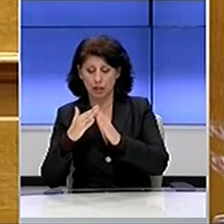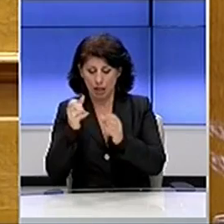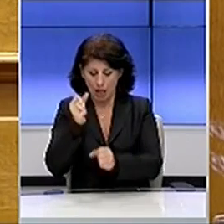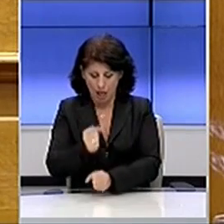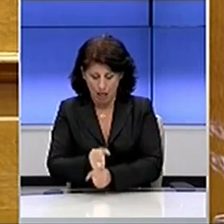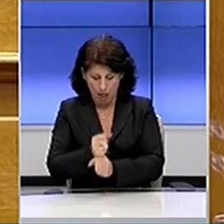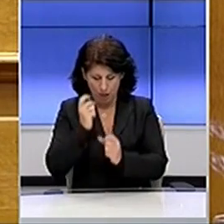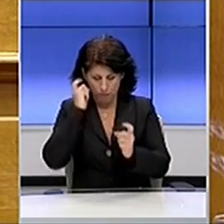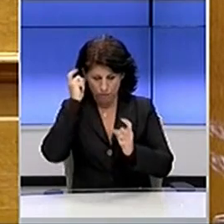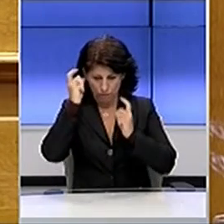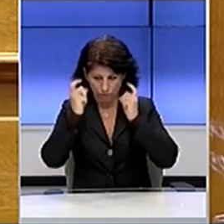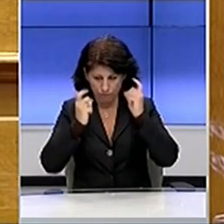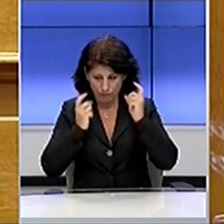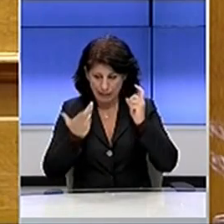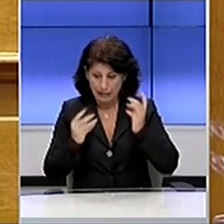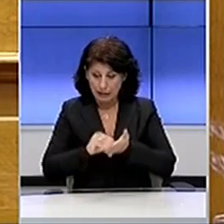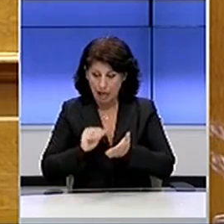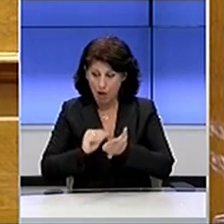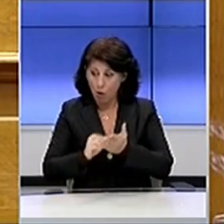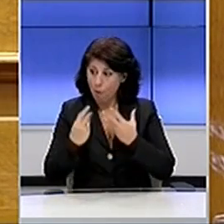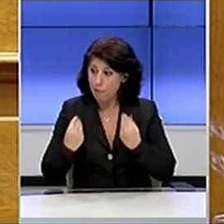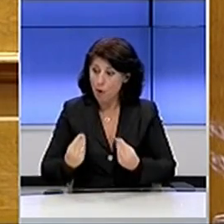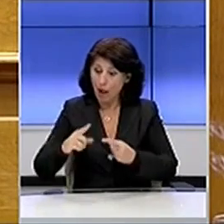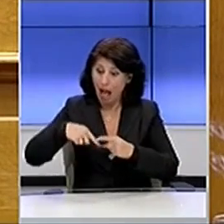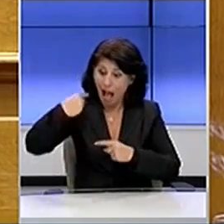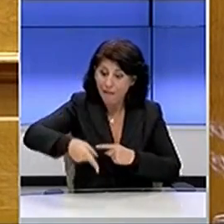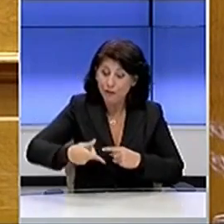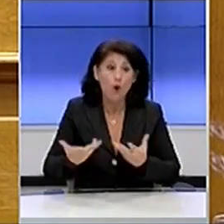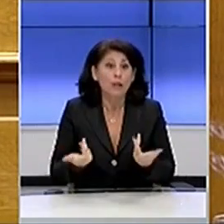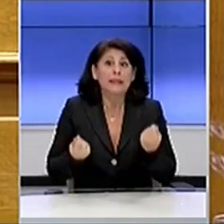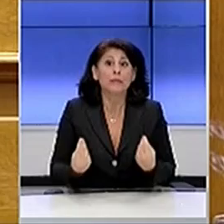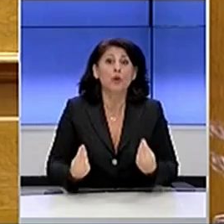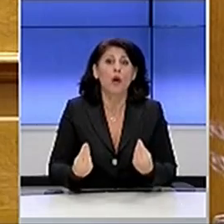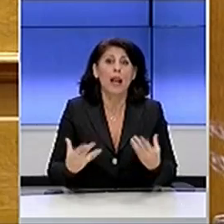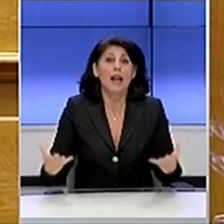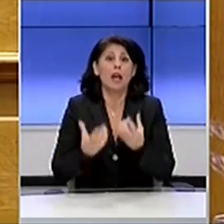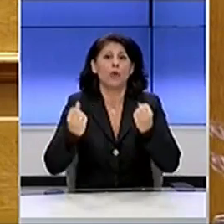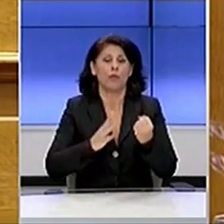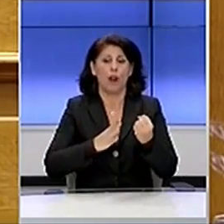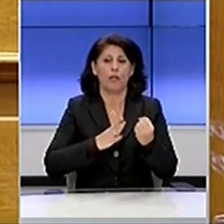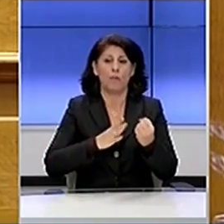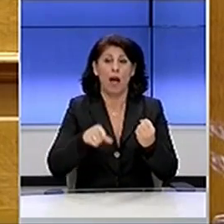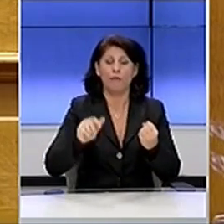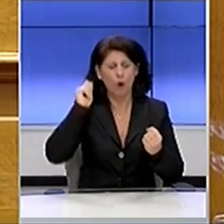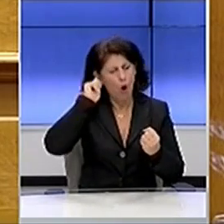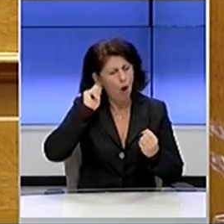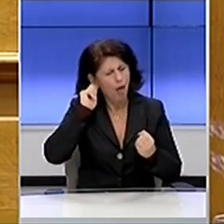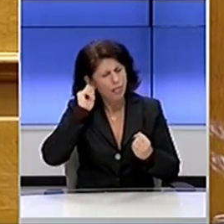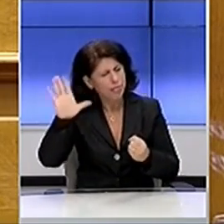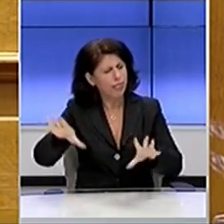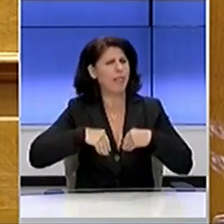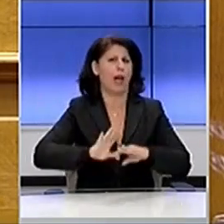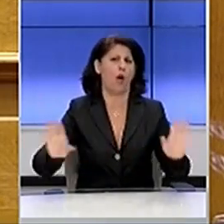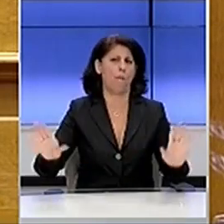σκεφτώ τι θα μπορούσαμε ενδεχομένως να κάνουμε καλύτερα την επόμενη μέρα για να σώσουμε ανθρώπινες ζωές. Και αυτό δεν δέχομαι να το αμφισβητεί